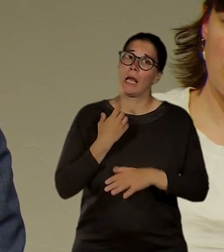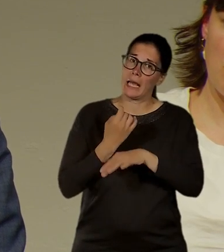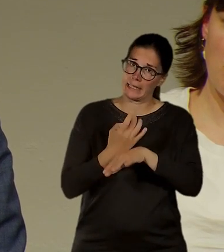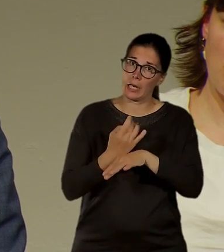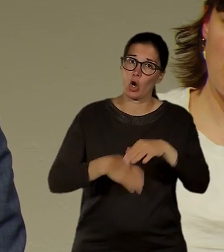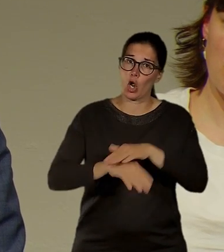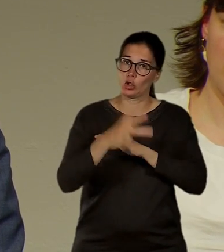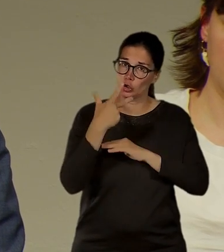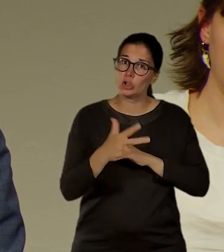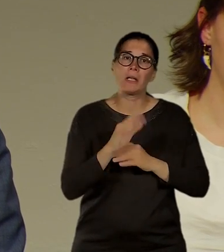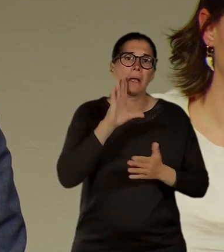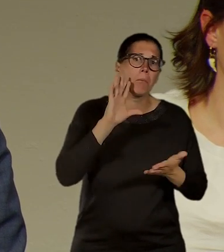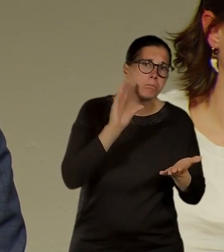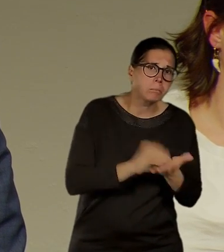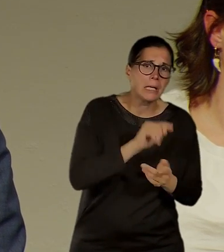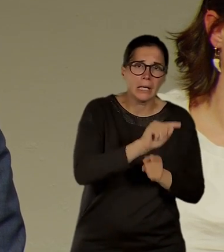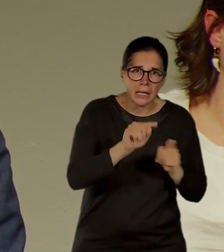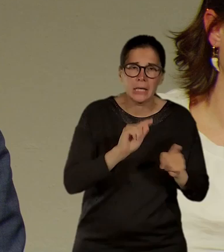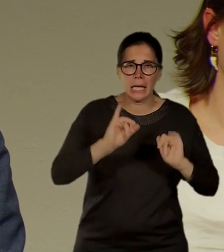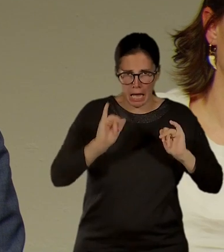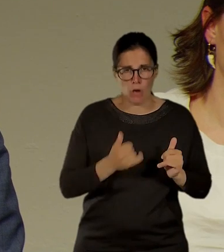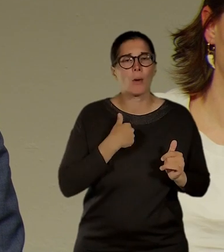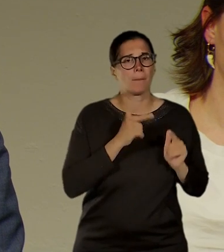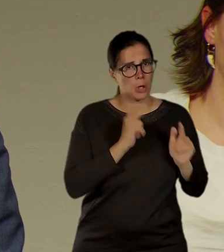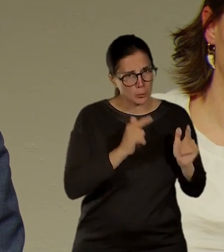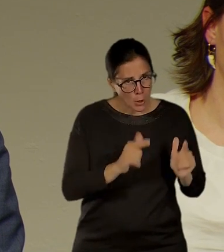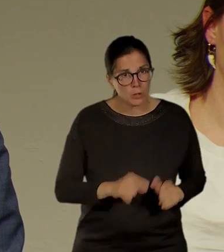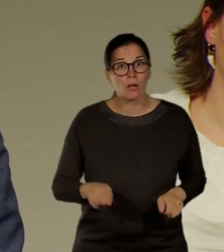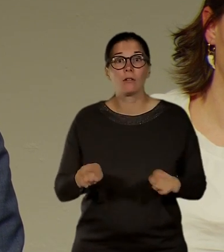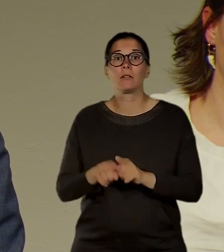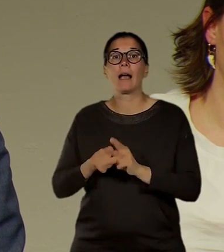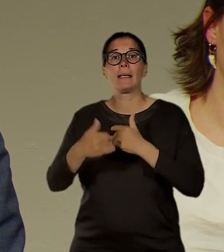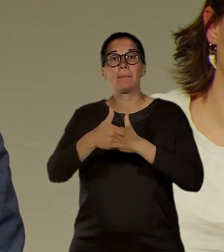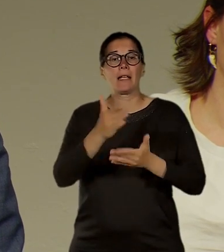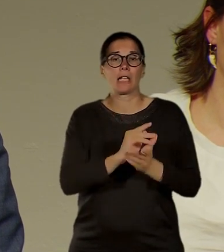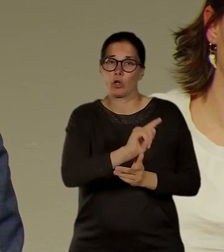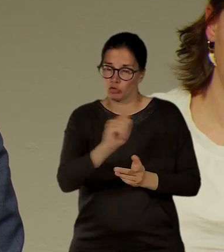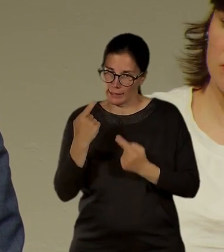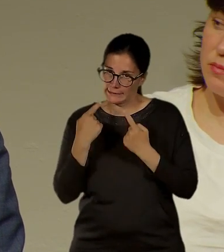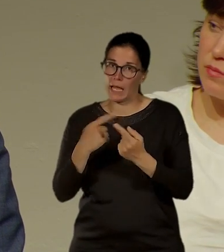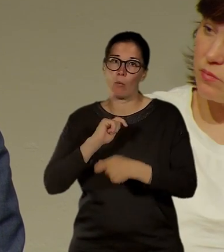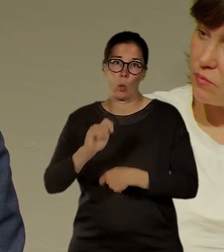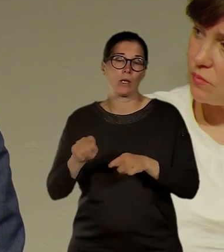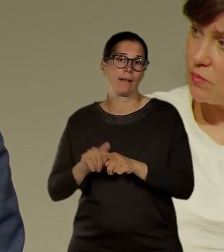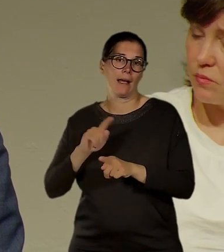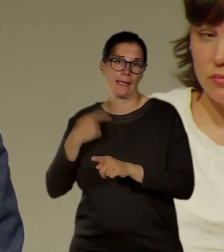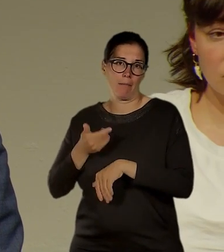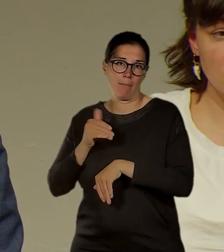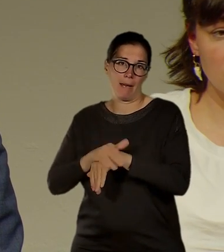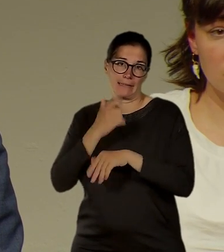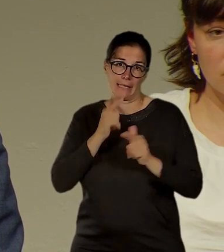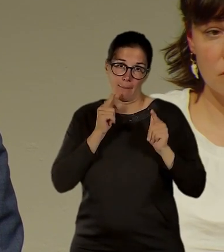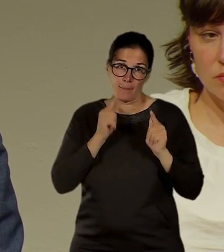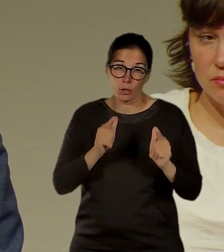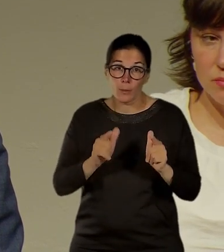zónách, městské části na tom dělají, magistrát je v tom chce ještě více podpořit a já věřím, že ty městské části,